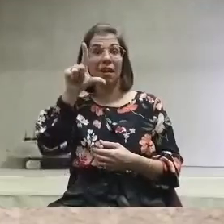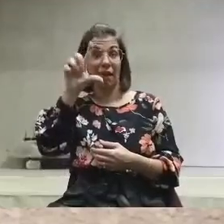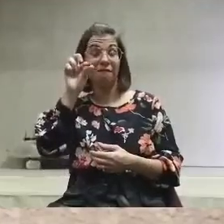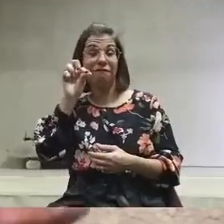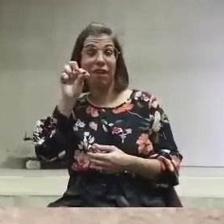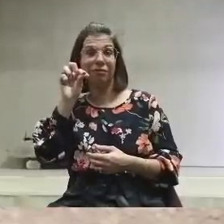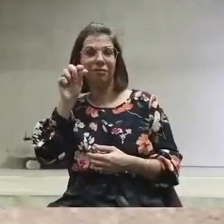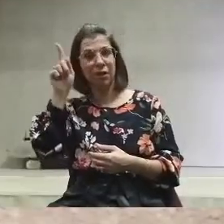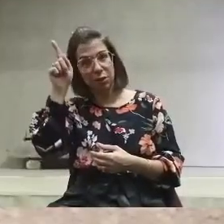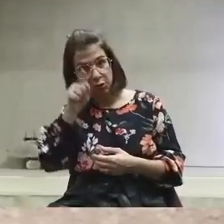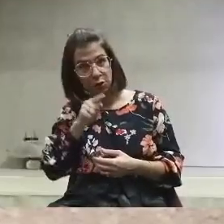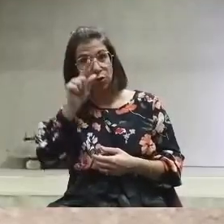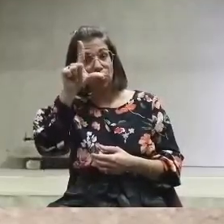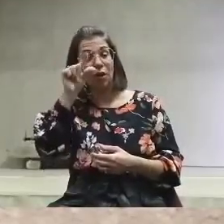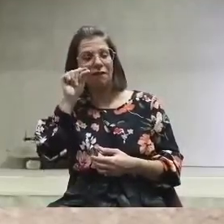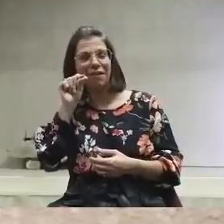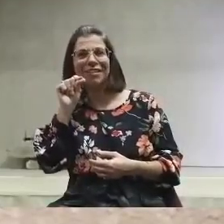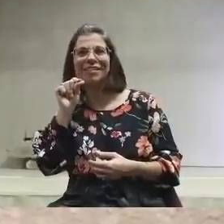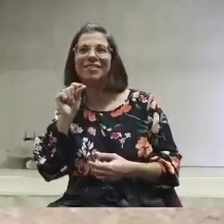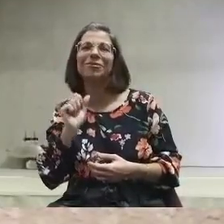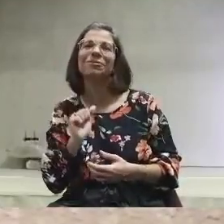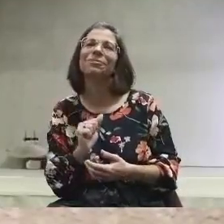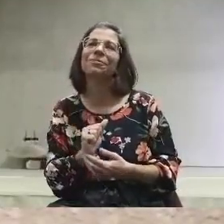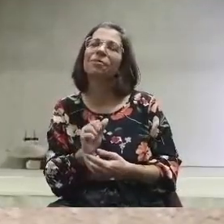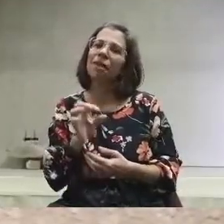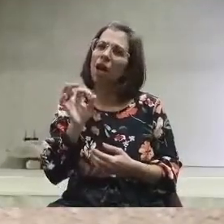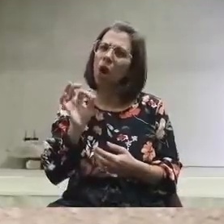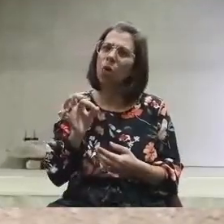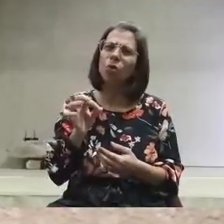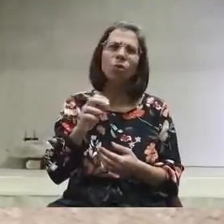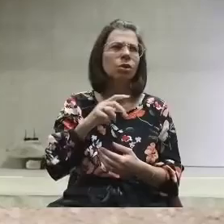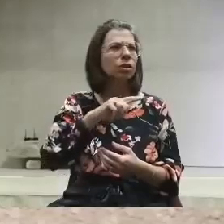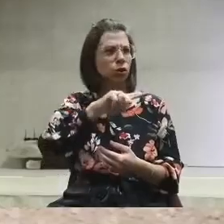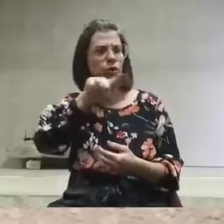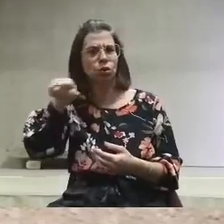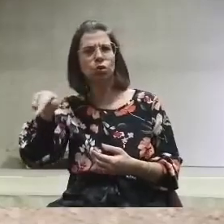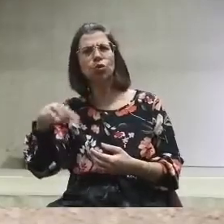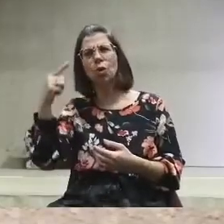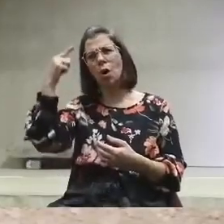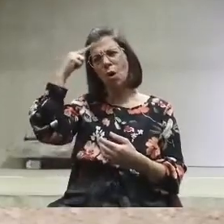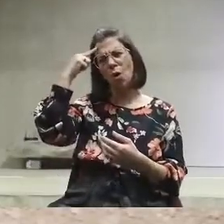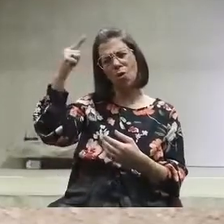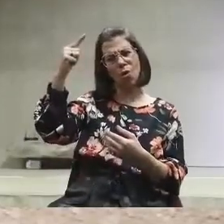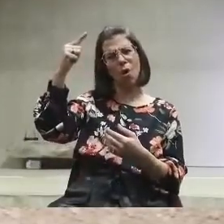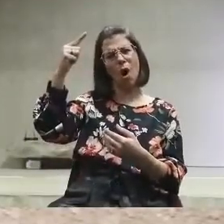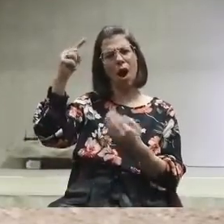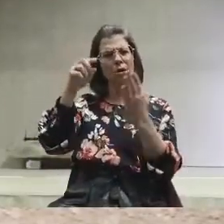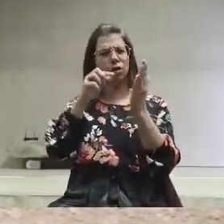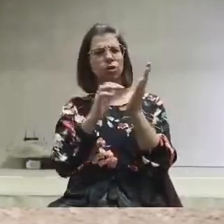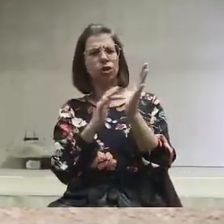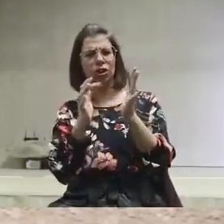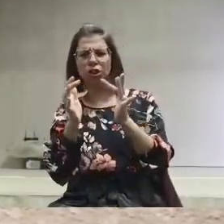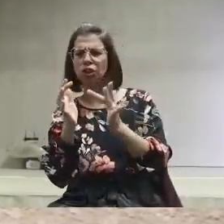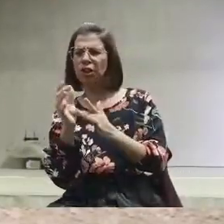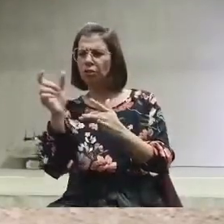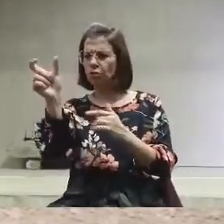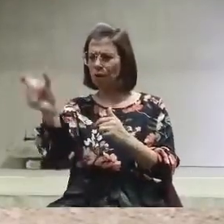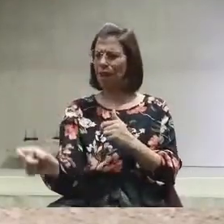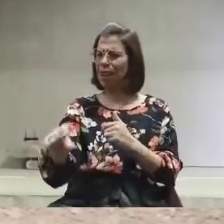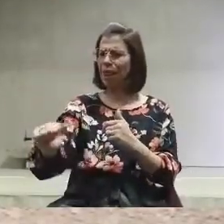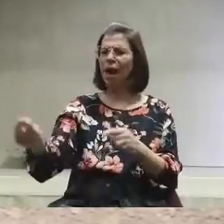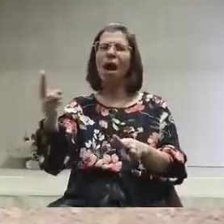On est des fous. On croit. Aussi certain que Jésus est mort à la croix du Calvaire, je crois